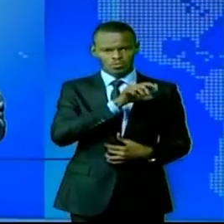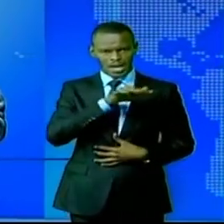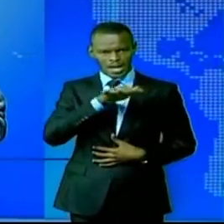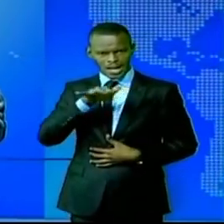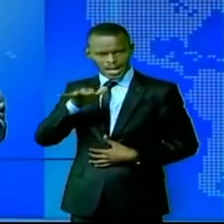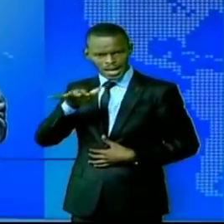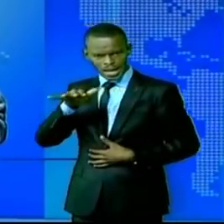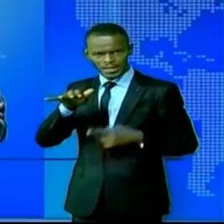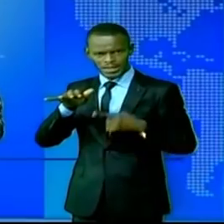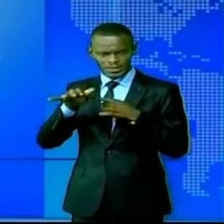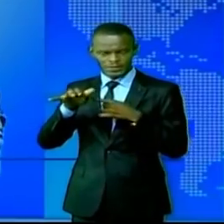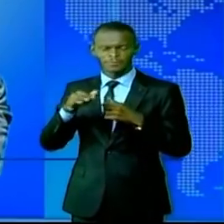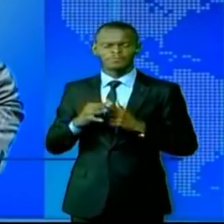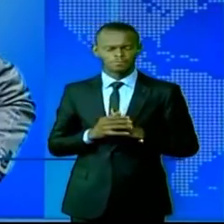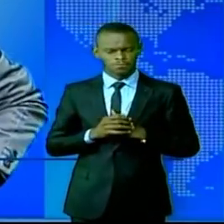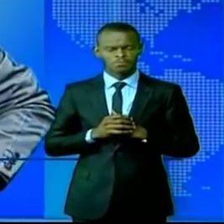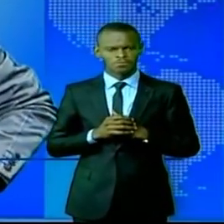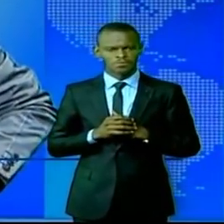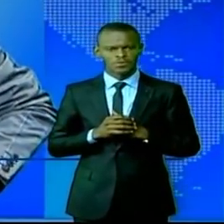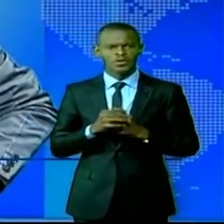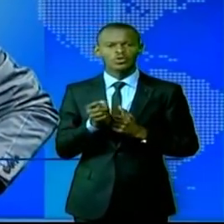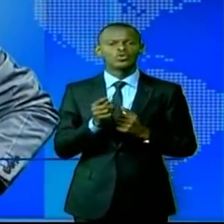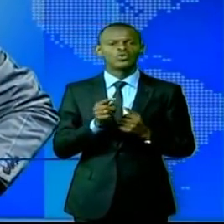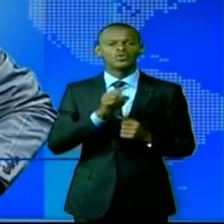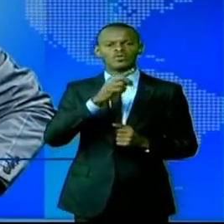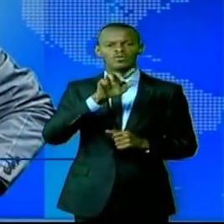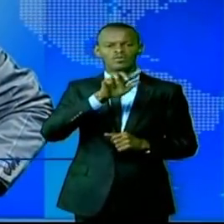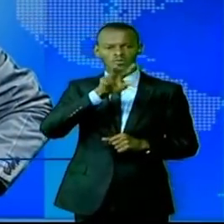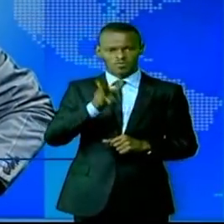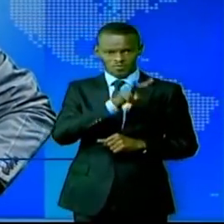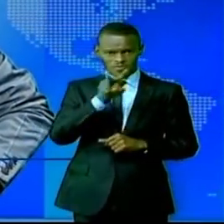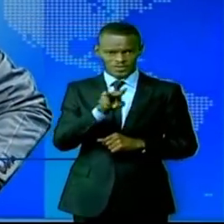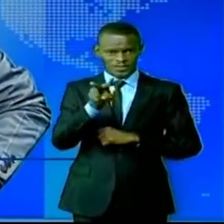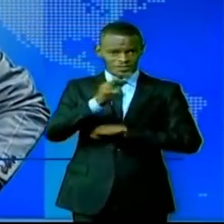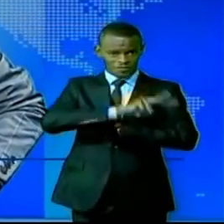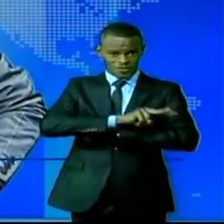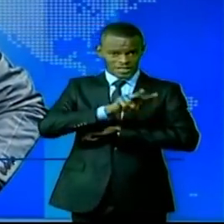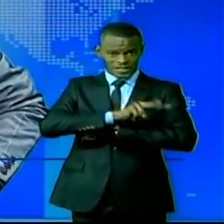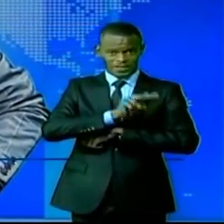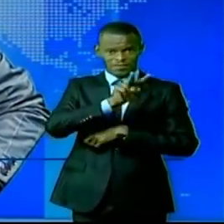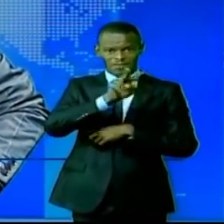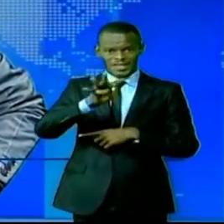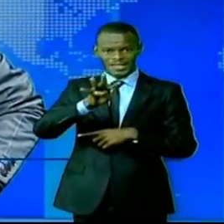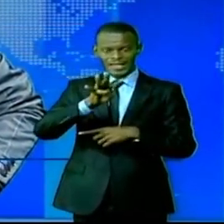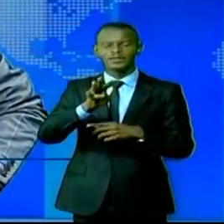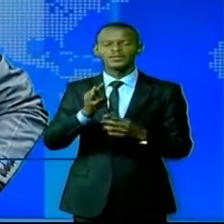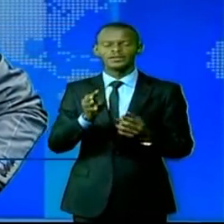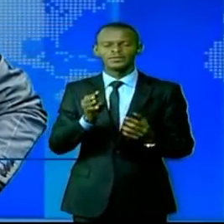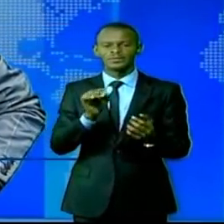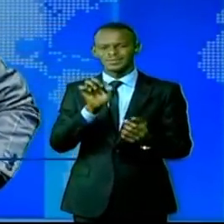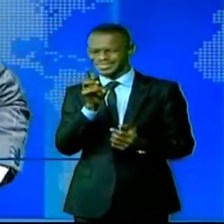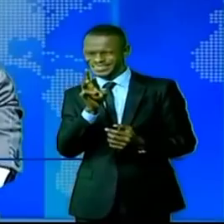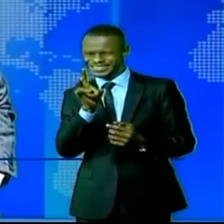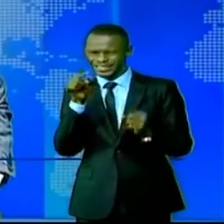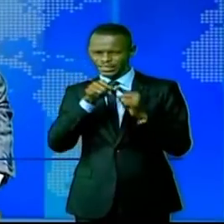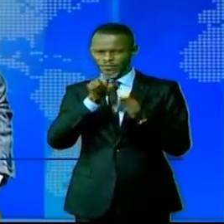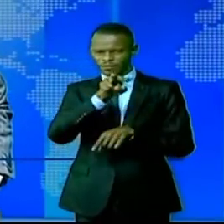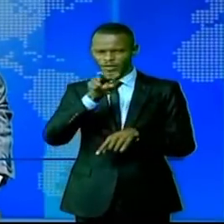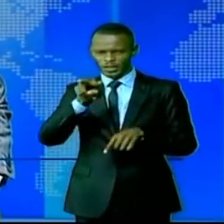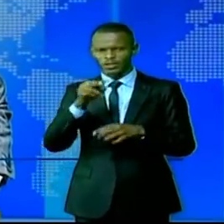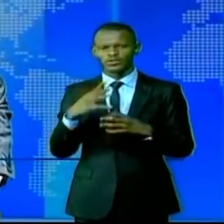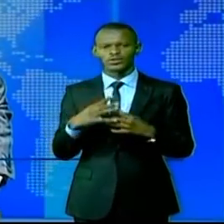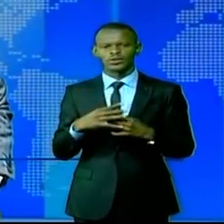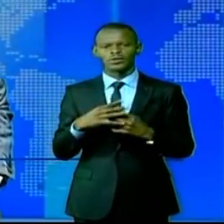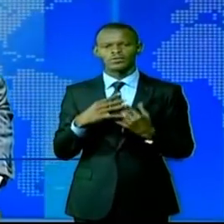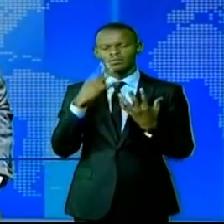Ntayondesa Ndi Joseph, vendredi 24 février 2022, 17h à 22h, veillée mortuaire dans la